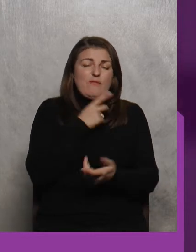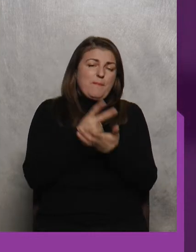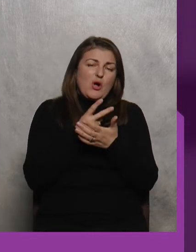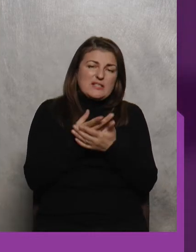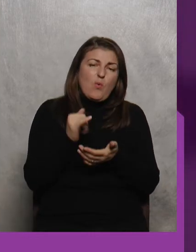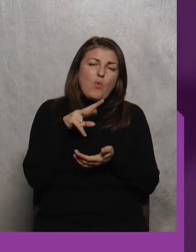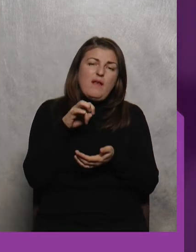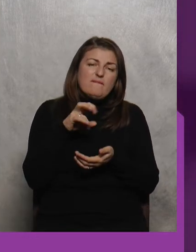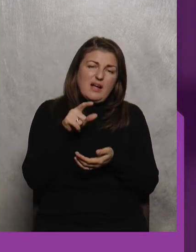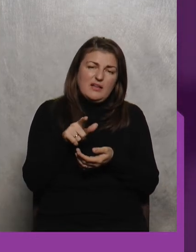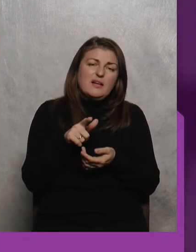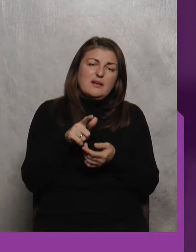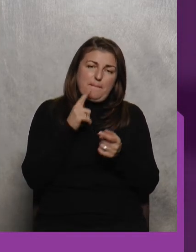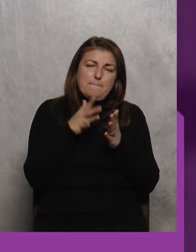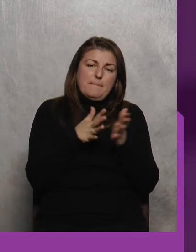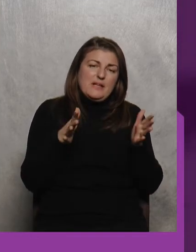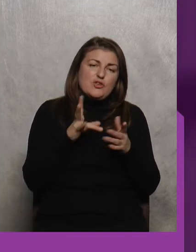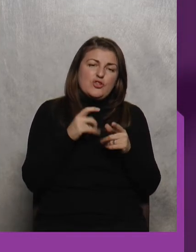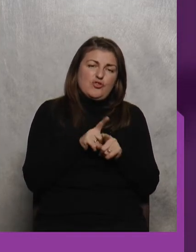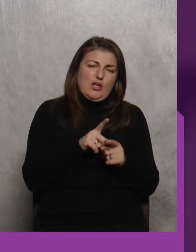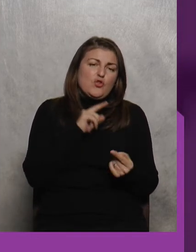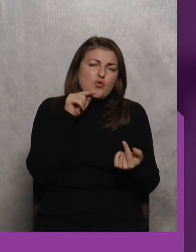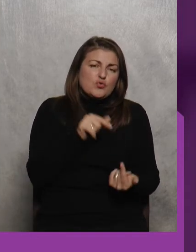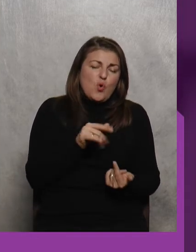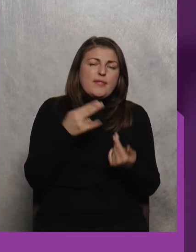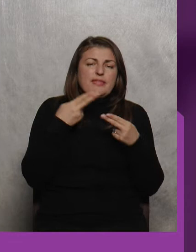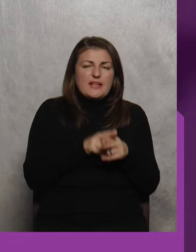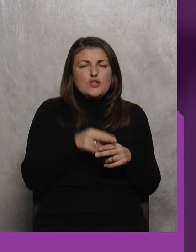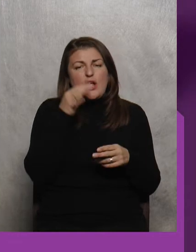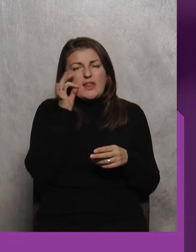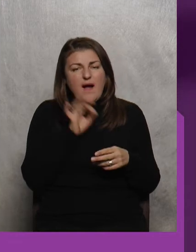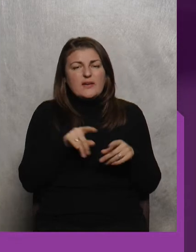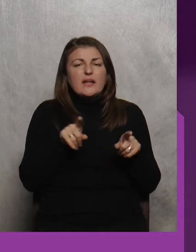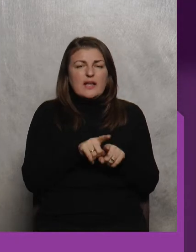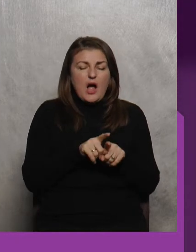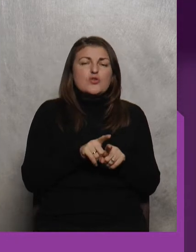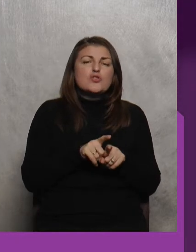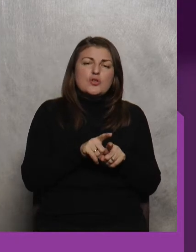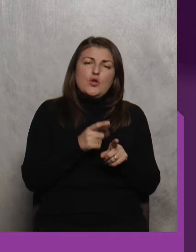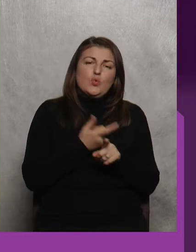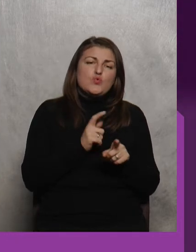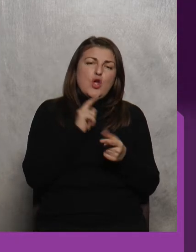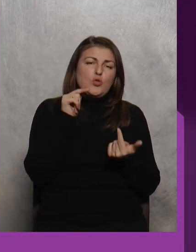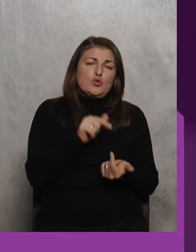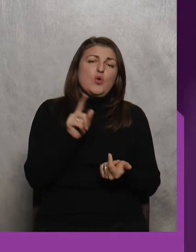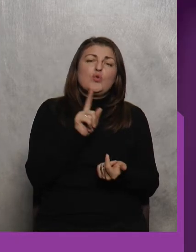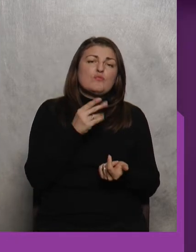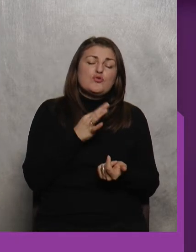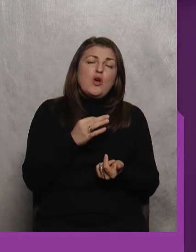у Лівана більш ніж достойні, і технічні навики також дуже достойні, тому